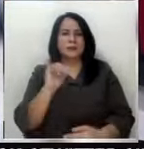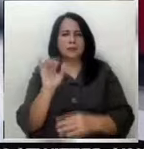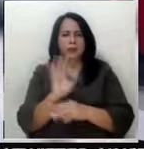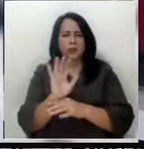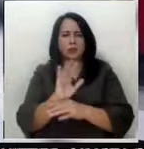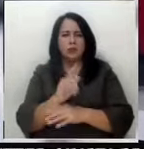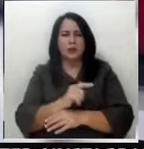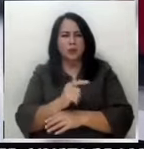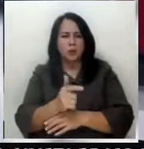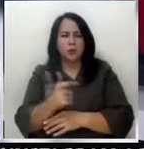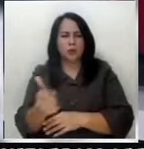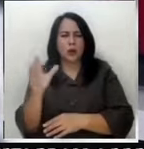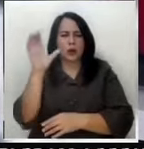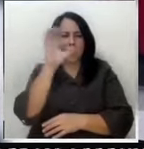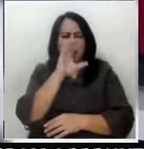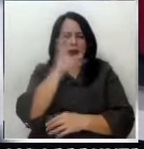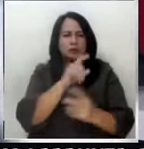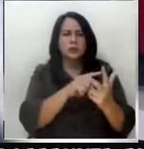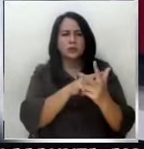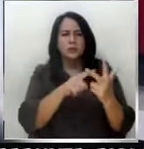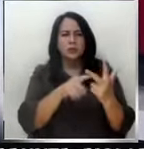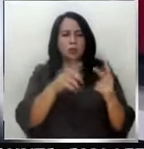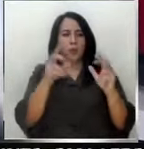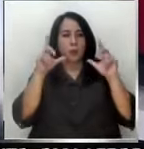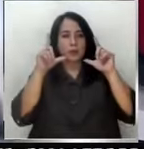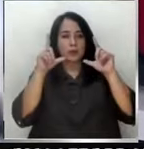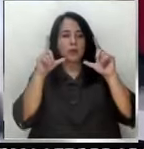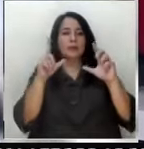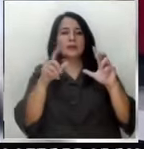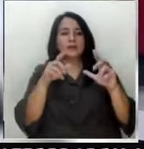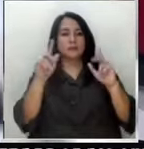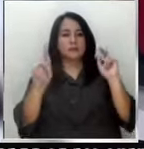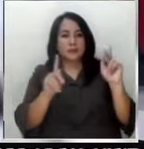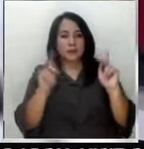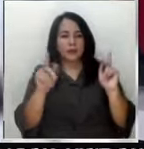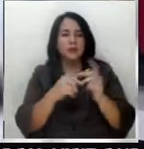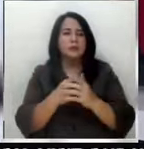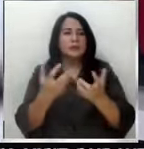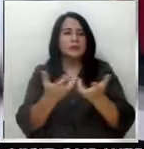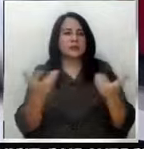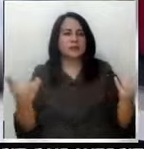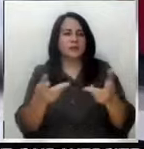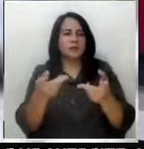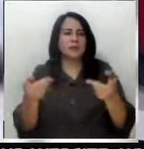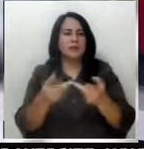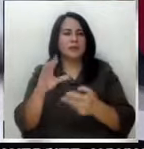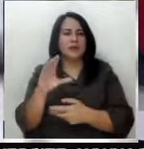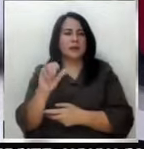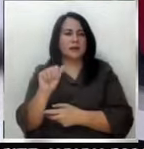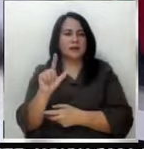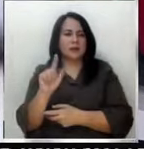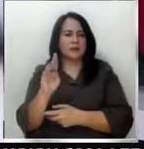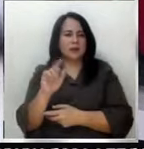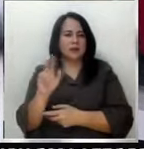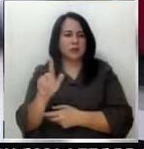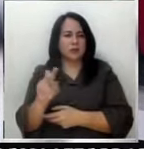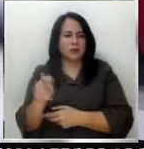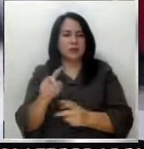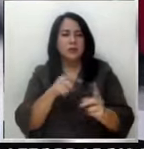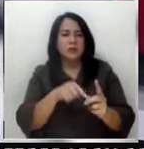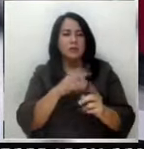na pagtugis sa tatlong mga wanted personality sa magkakahiwalay na lugar sa Calabar Zone. Bahagi po sila ng